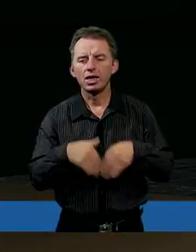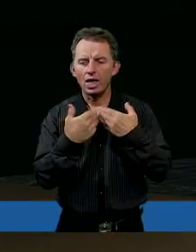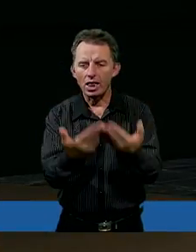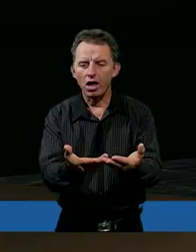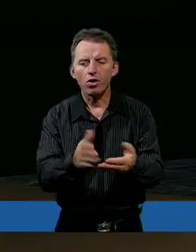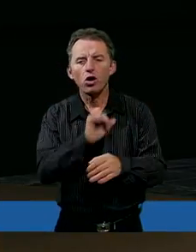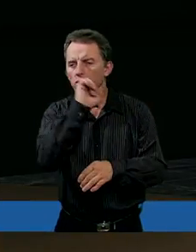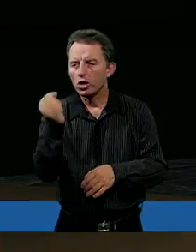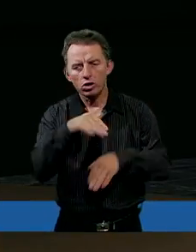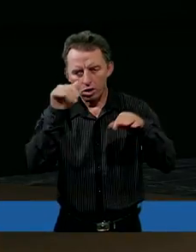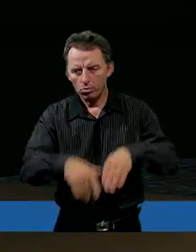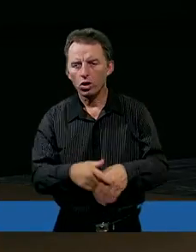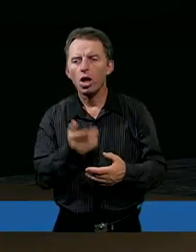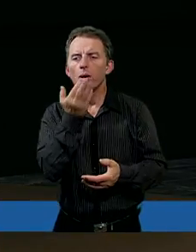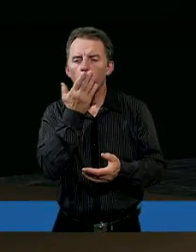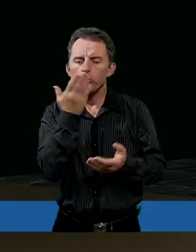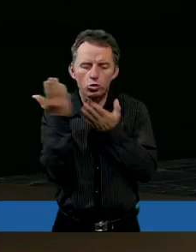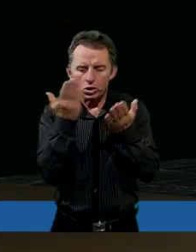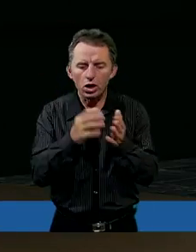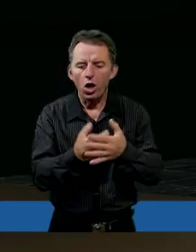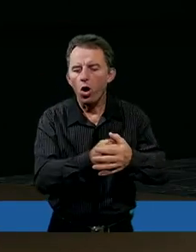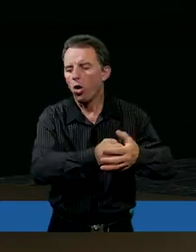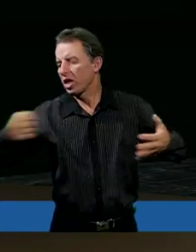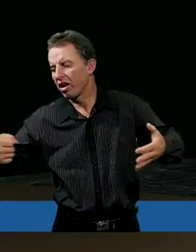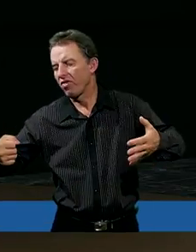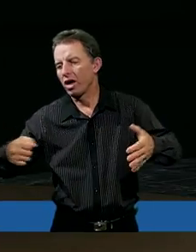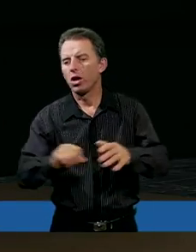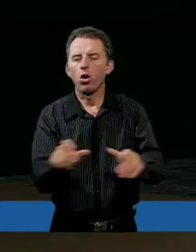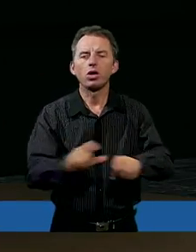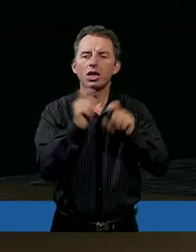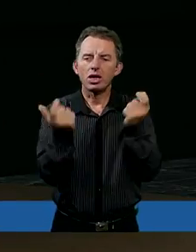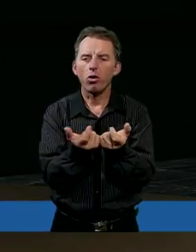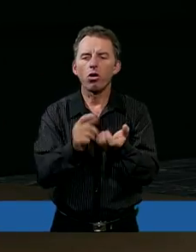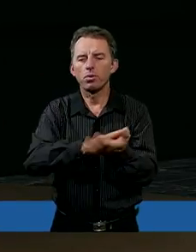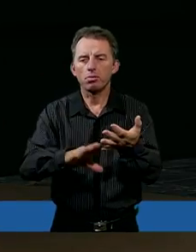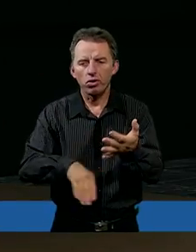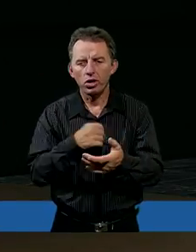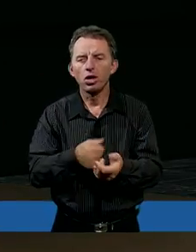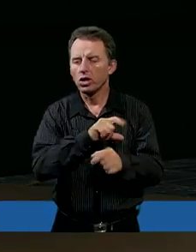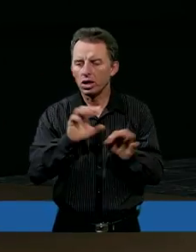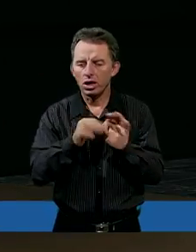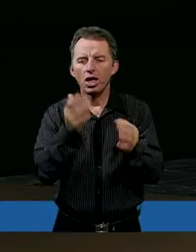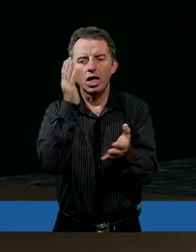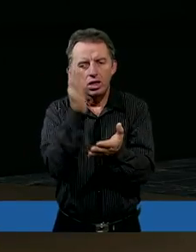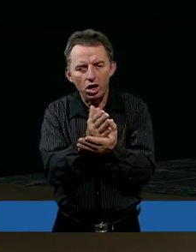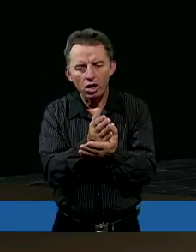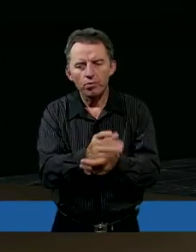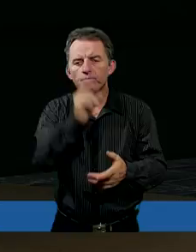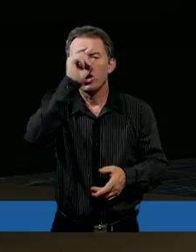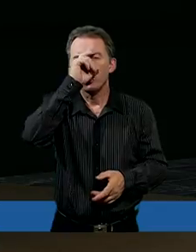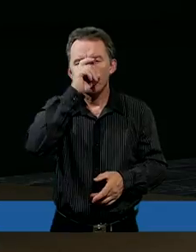możemy czytać w jakimś oderwaniu od całego Pisma Świętego. Gdy tylko